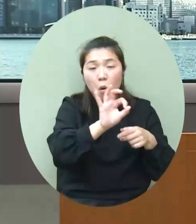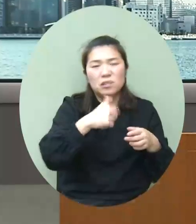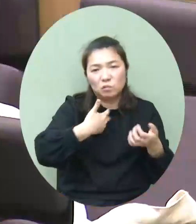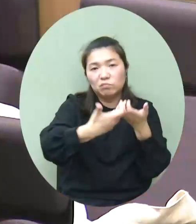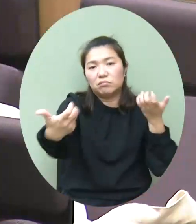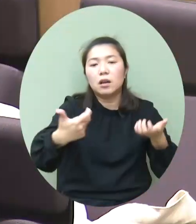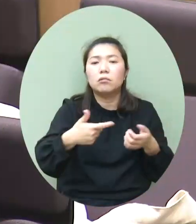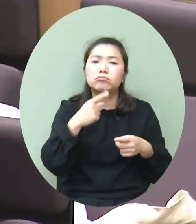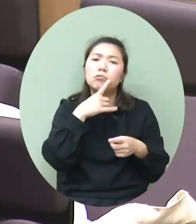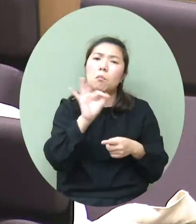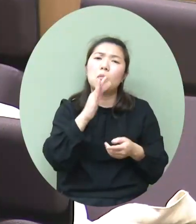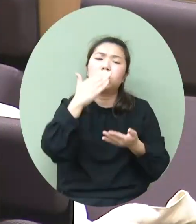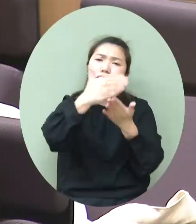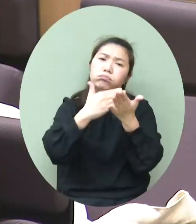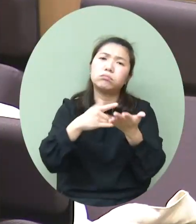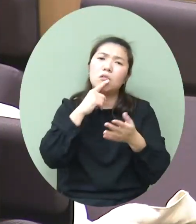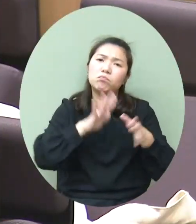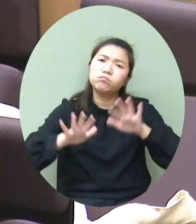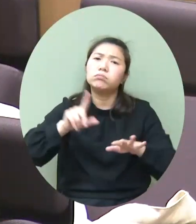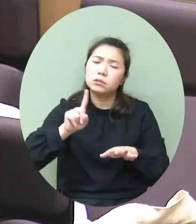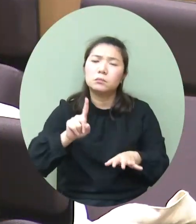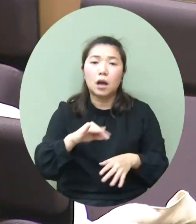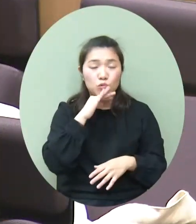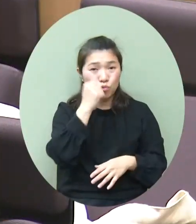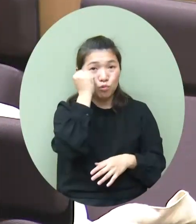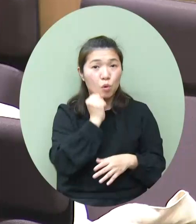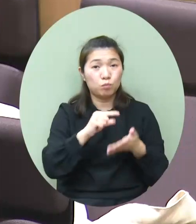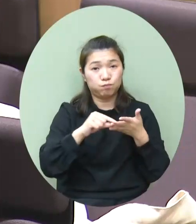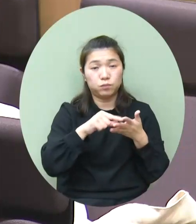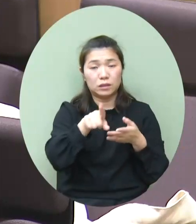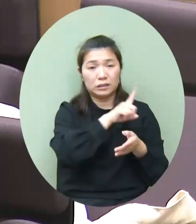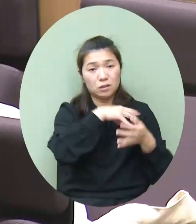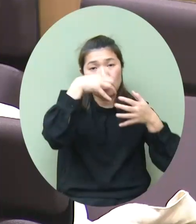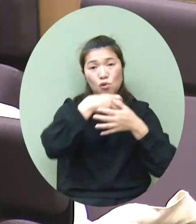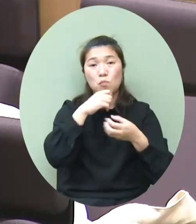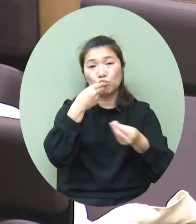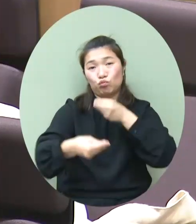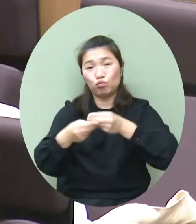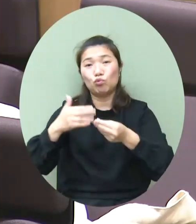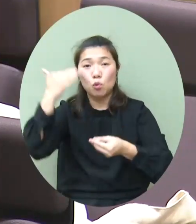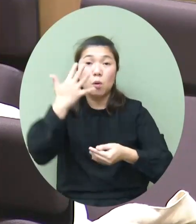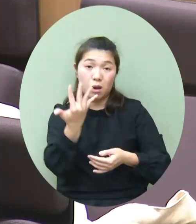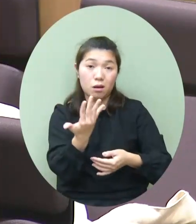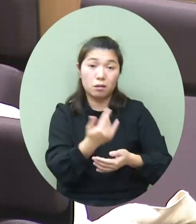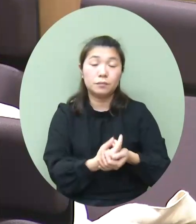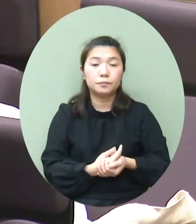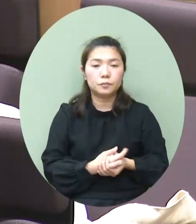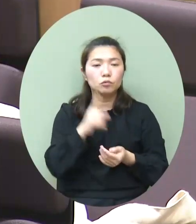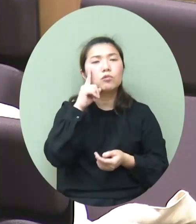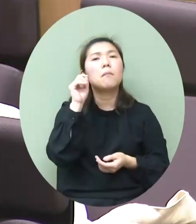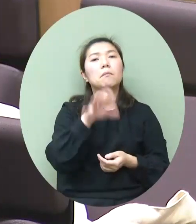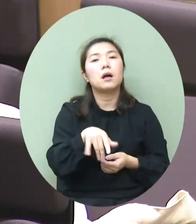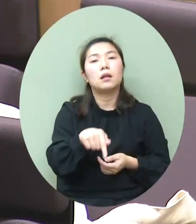长者，有什么可行措施可以做呢？长者在同一个院内传播的风险有多高